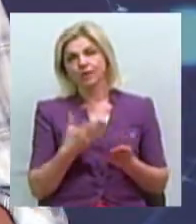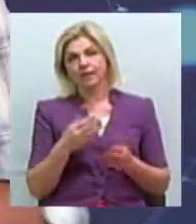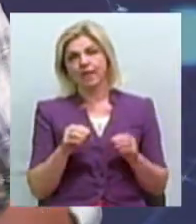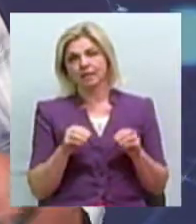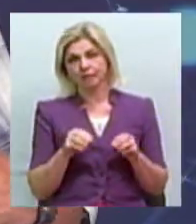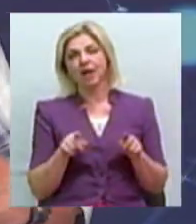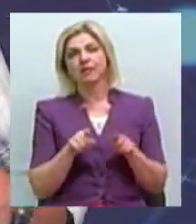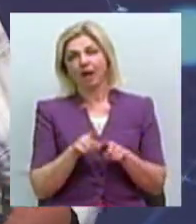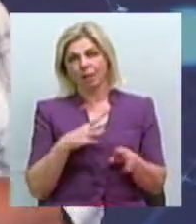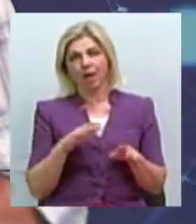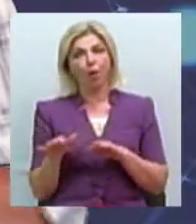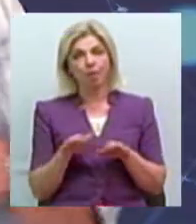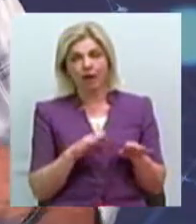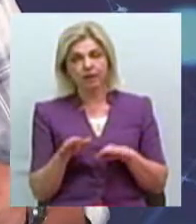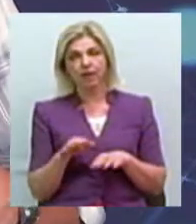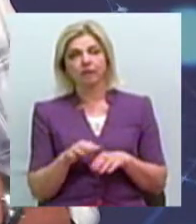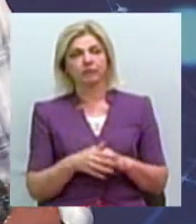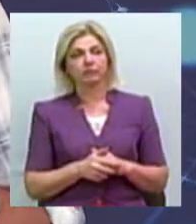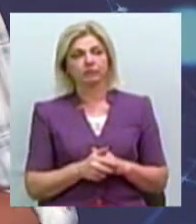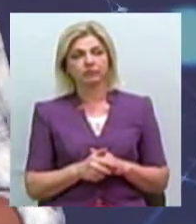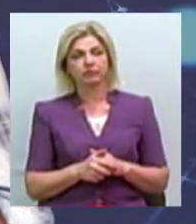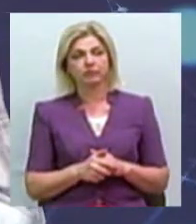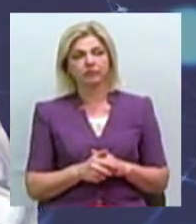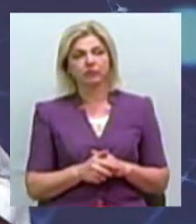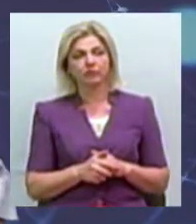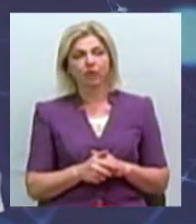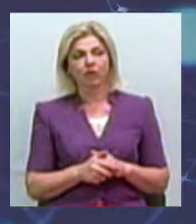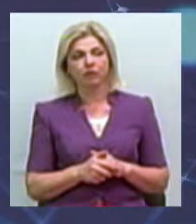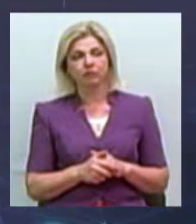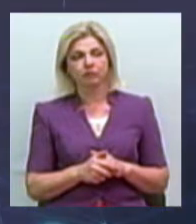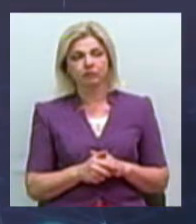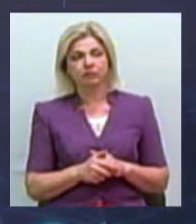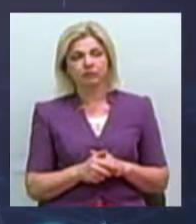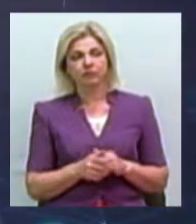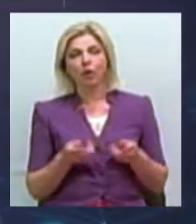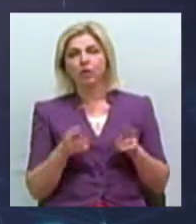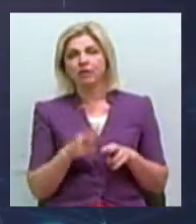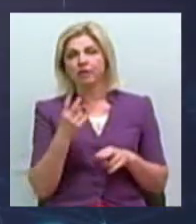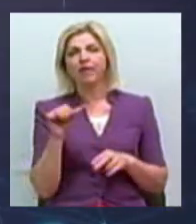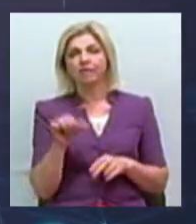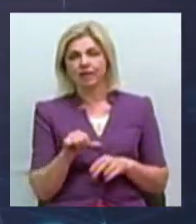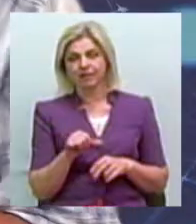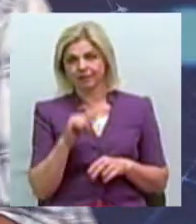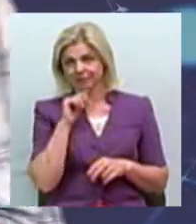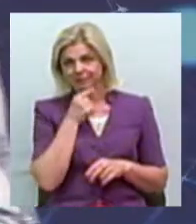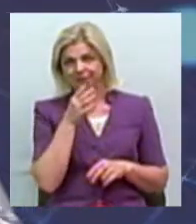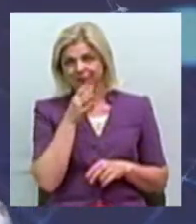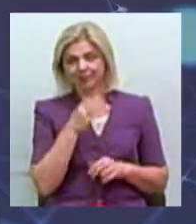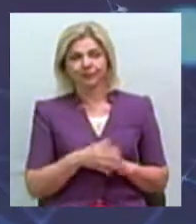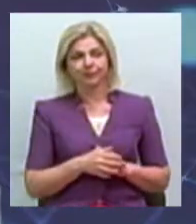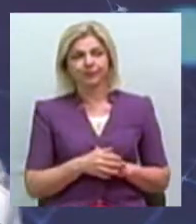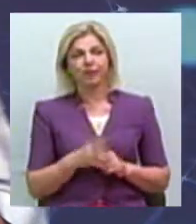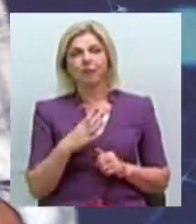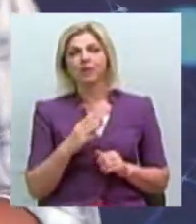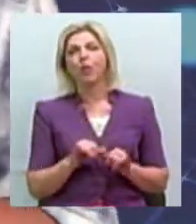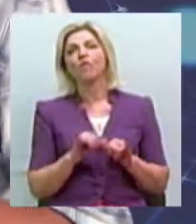такая компания. Значит, идите... А, 2 хвилини, Олег Николаевич. А? 2 хвилини залишається. Да. И она была